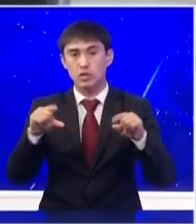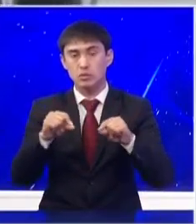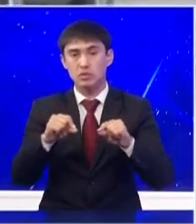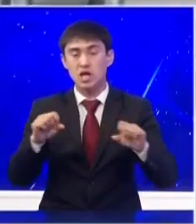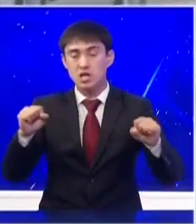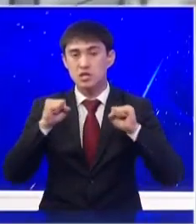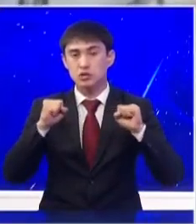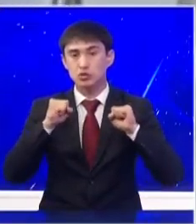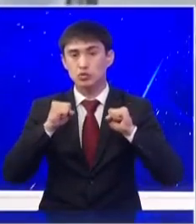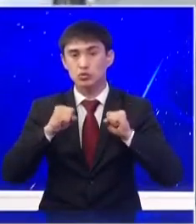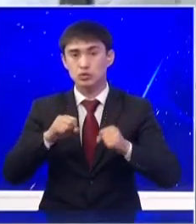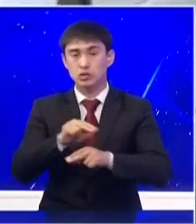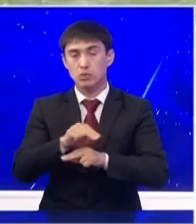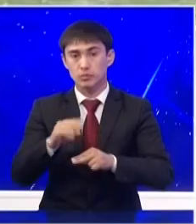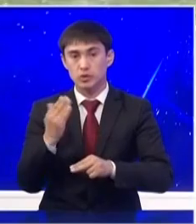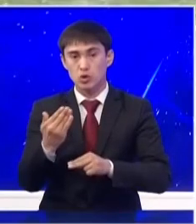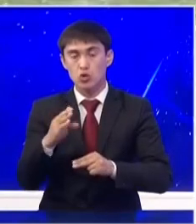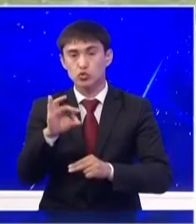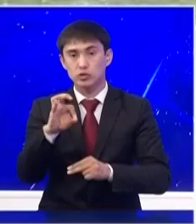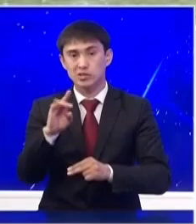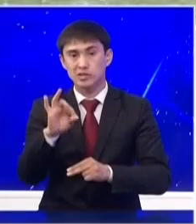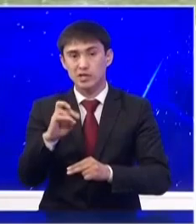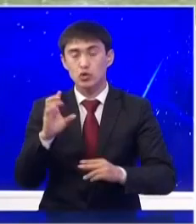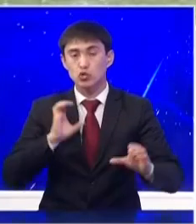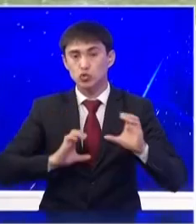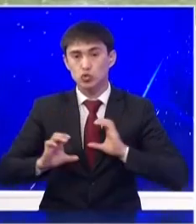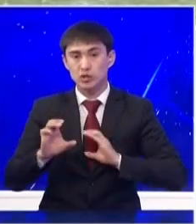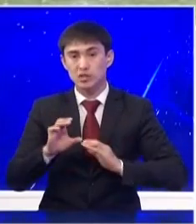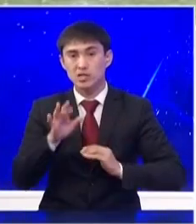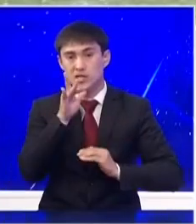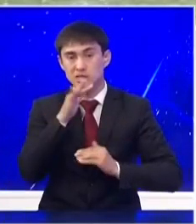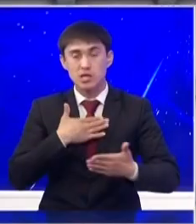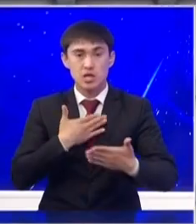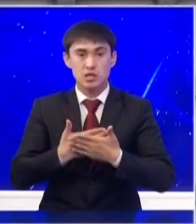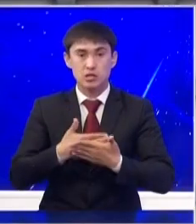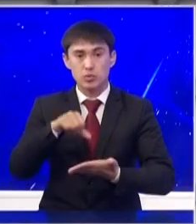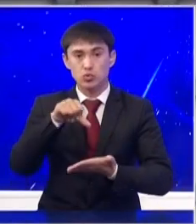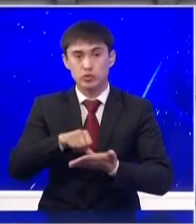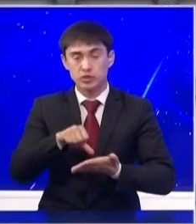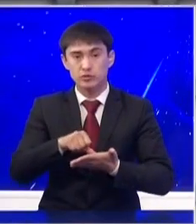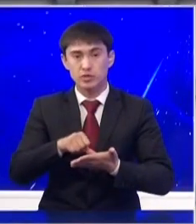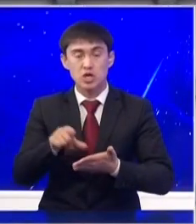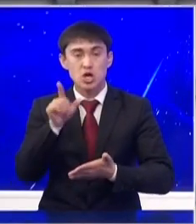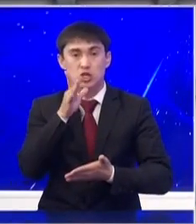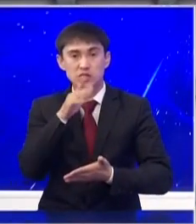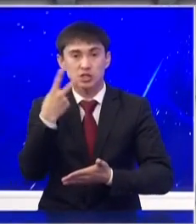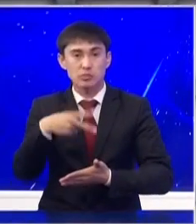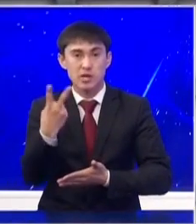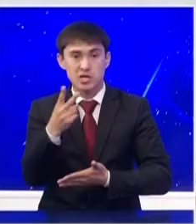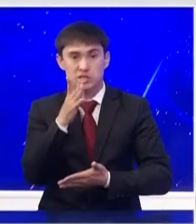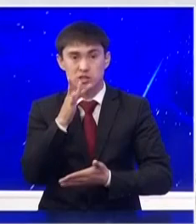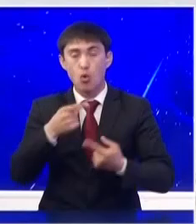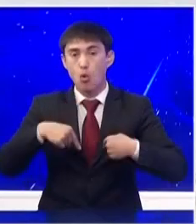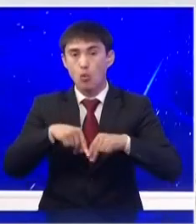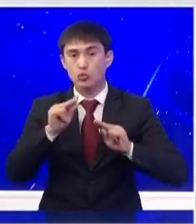дене шынықтыру пәнінен сабақ береді. Сұлтан Саид студенттік шағынан еріктілікпен айналысады екен. Жасы 22-де.